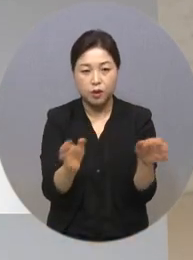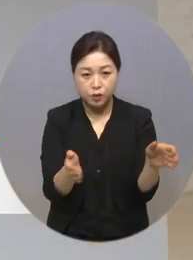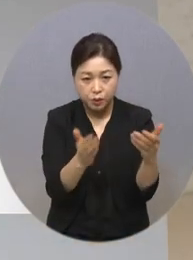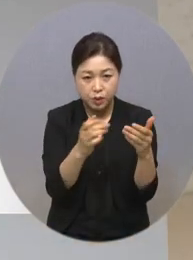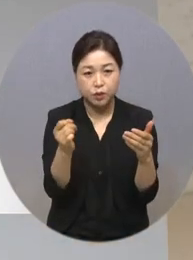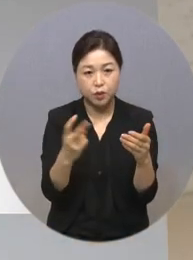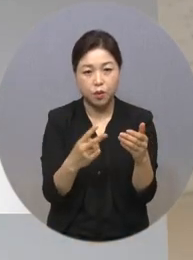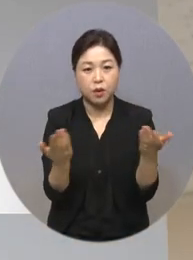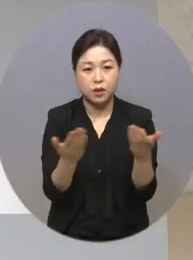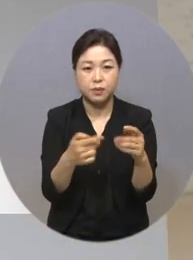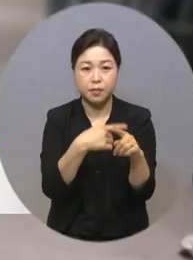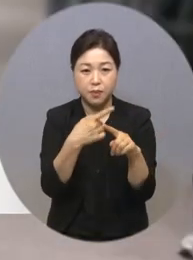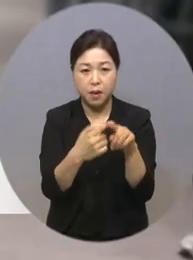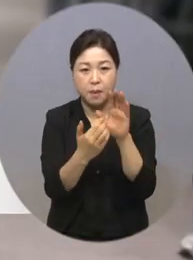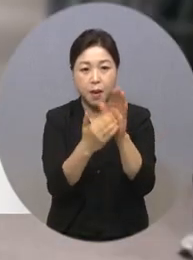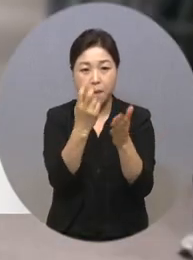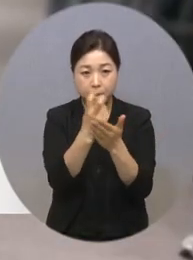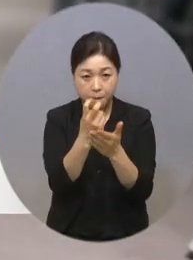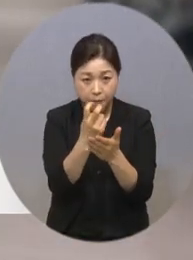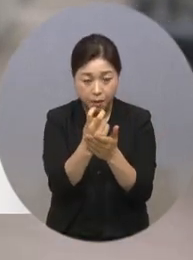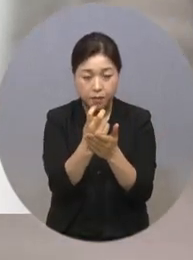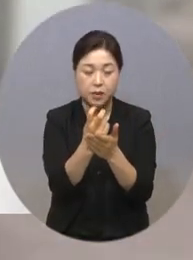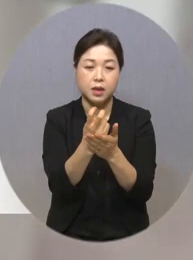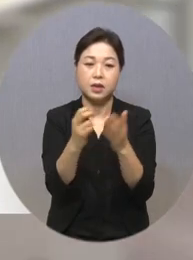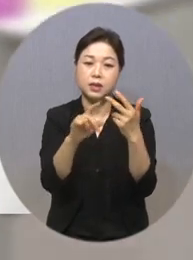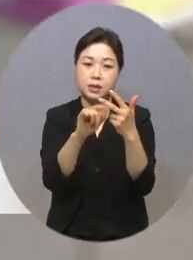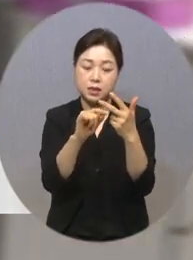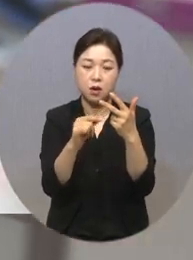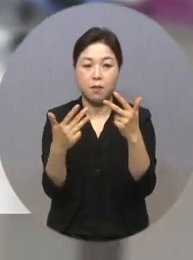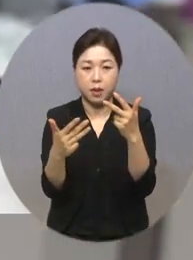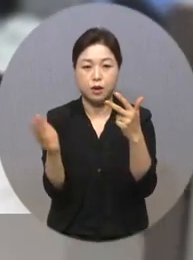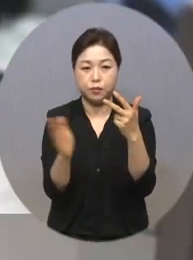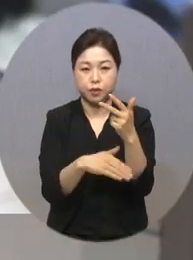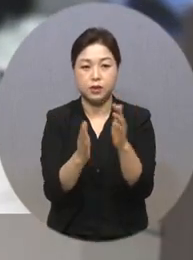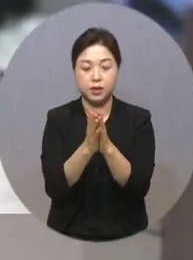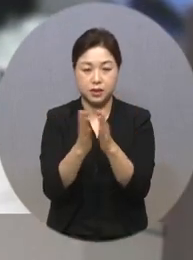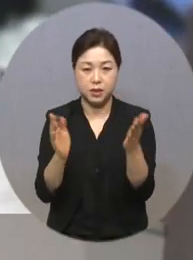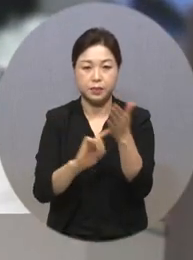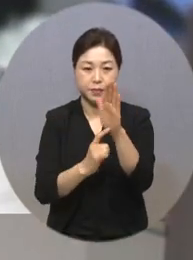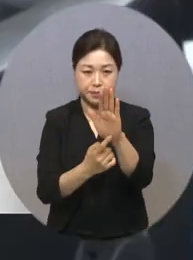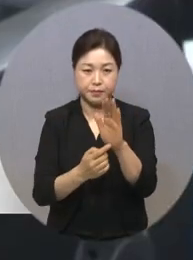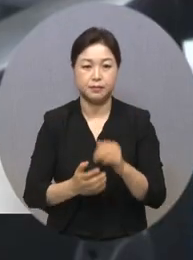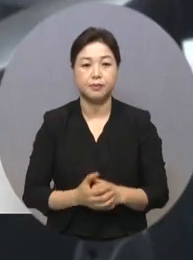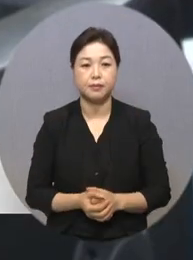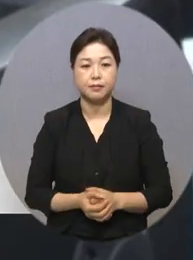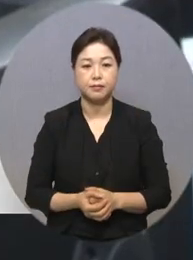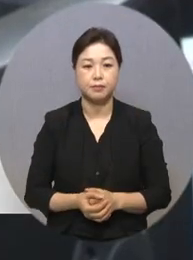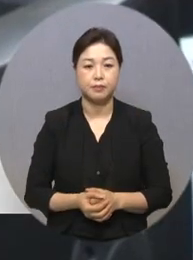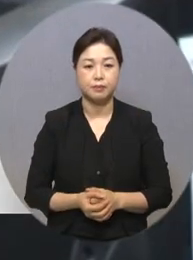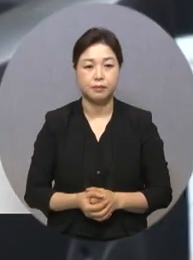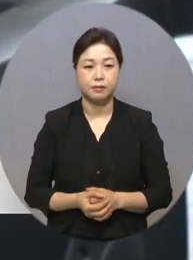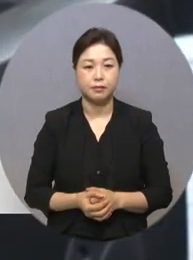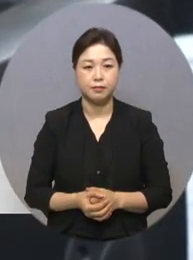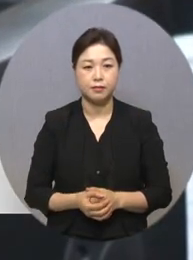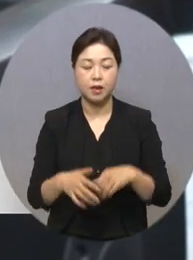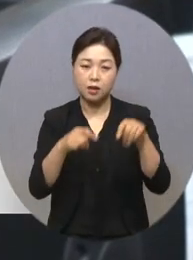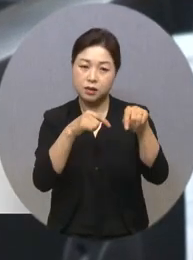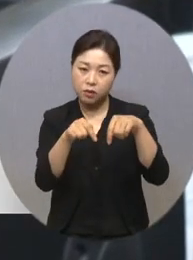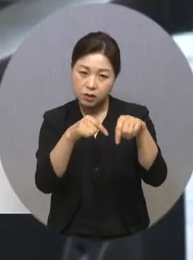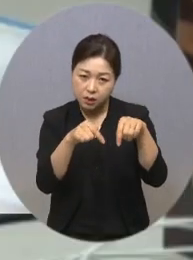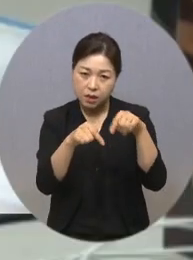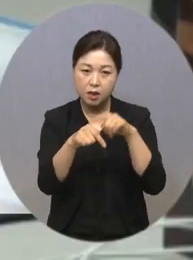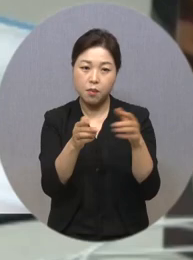예방법 시행령 전부 개정안이 내달 8일부터 시행된다고 밝혔습니다. 정책 범위를